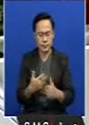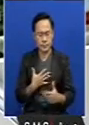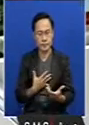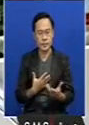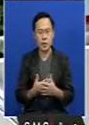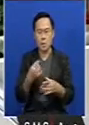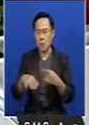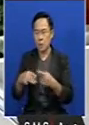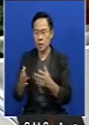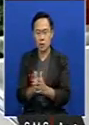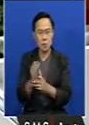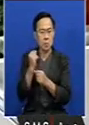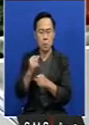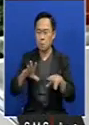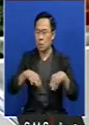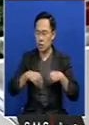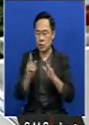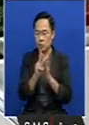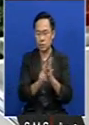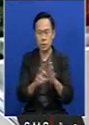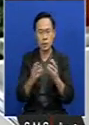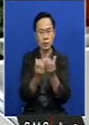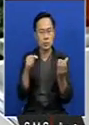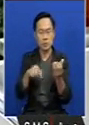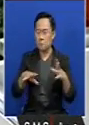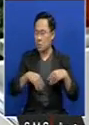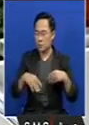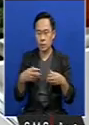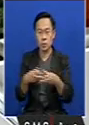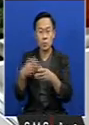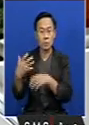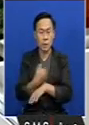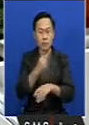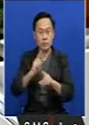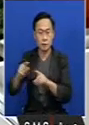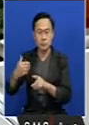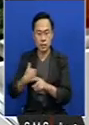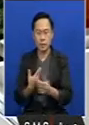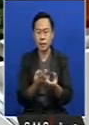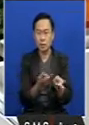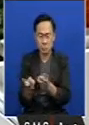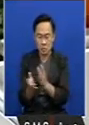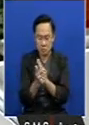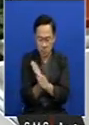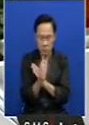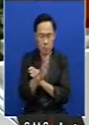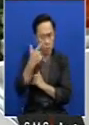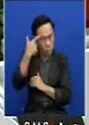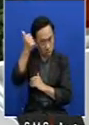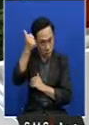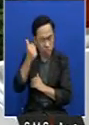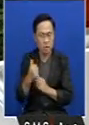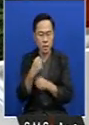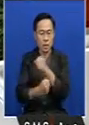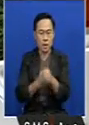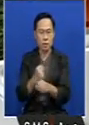ใหญ่แล้วก็ออกมาคัดค้านไม่เอาร่างรัฐธรรมนูญฉบับนี้นี่แหละค่ะลีลาของผู้สูงวัยที่แม้